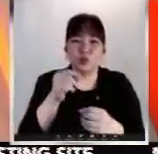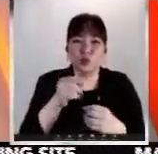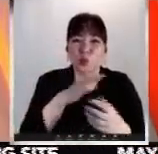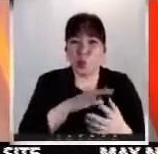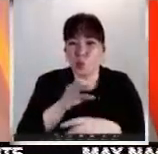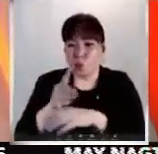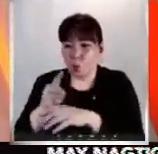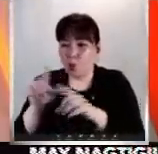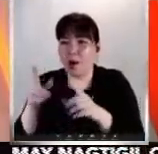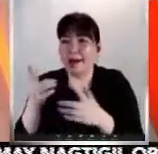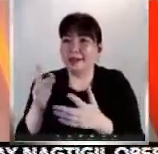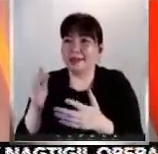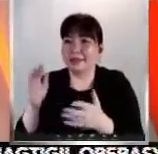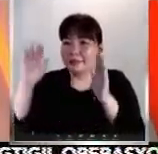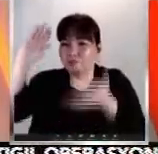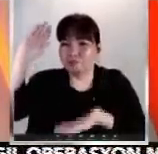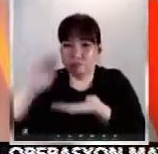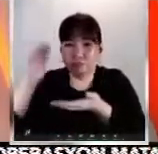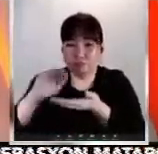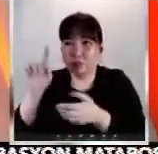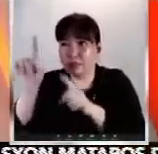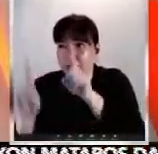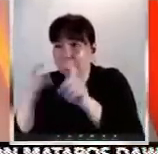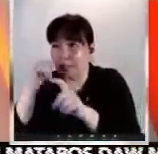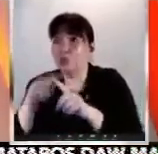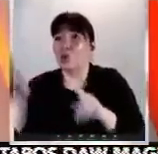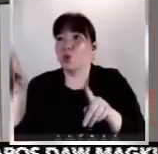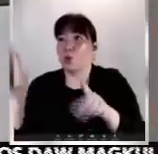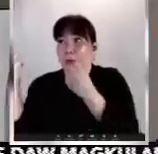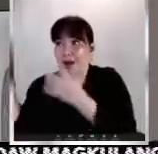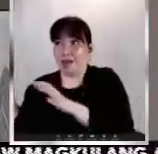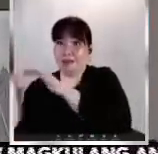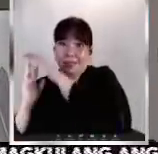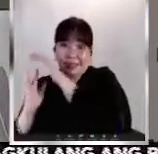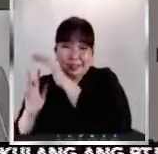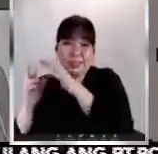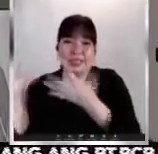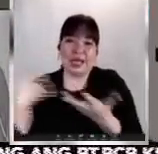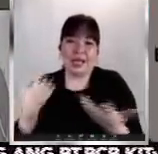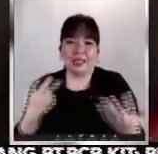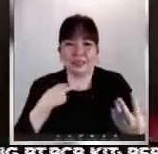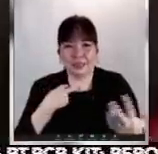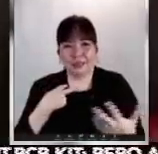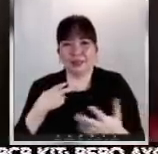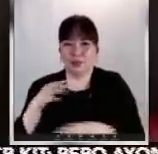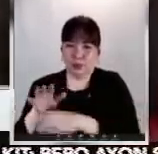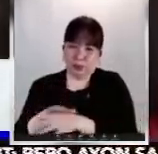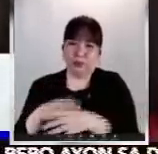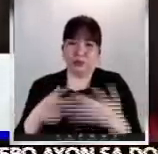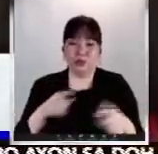testing capacity. Tapos, syempre, tumaas yung demand. Kaya ganun yung nangyari. Tiniyak ng DOH, sapat ang supply at